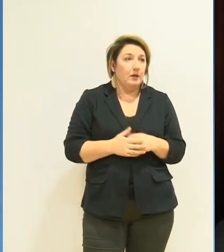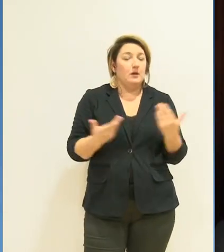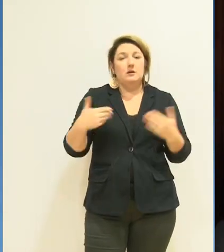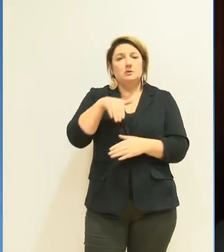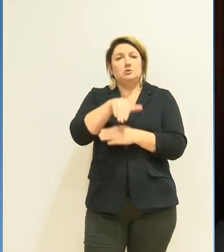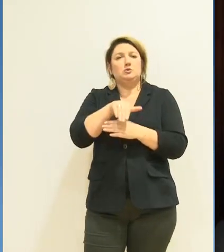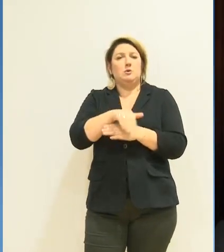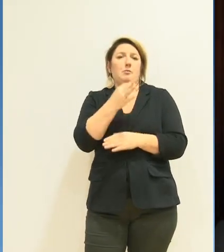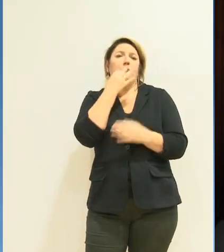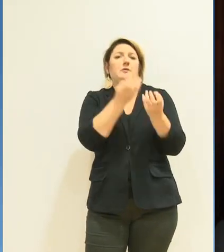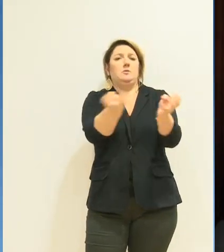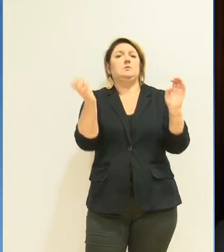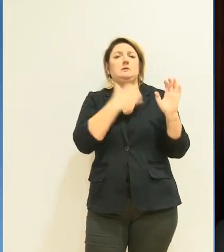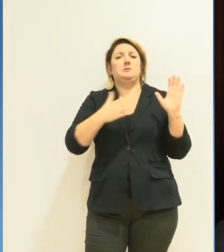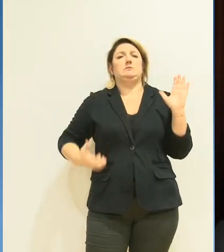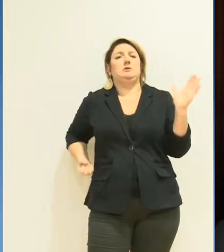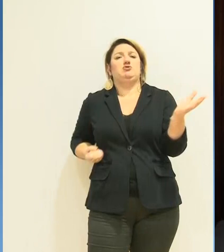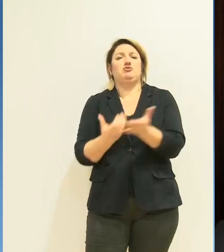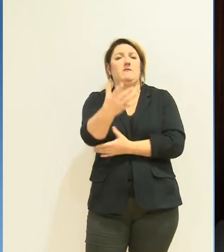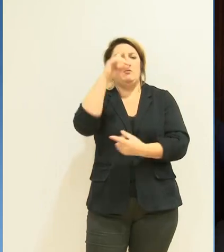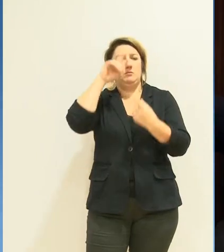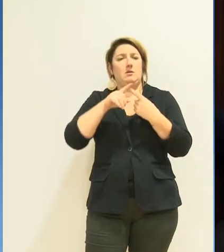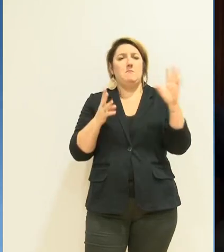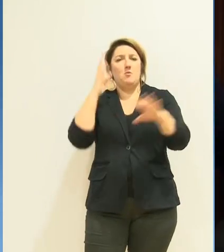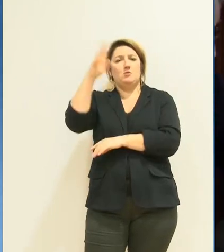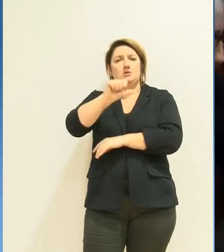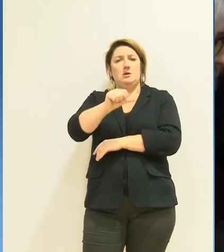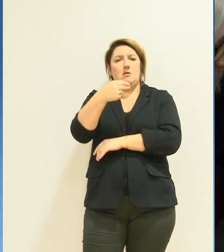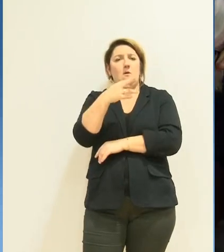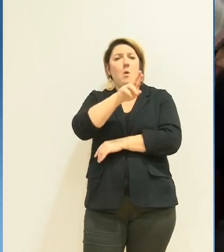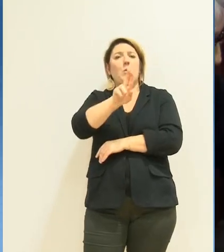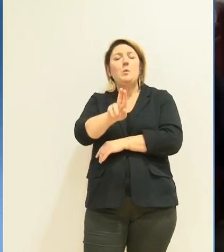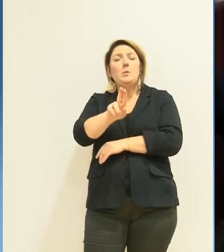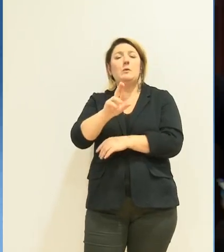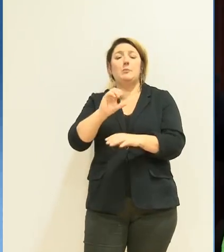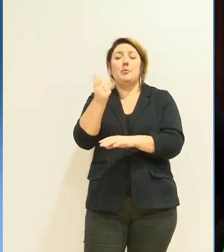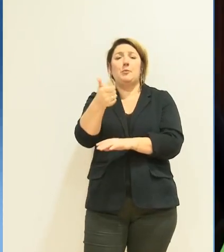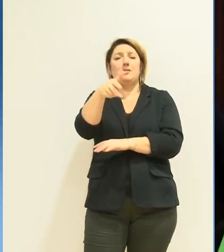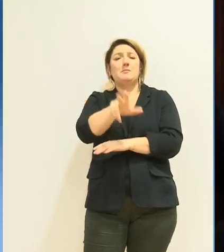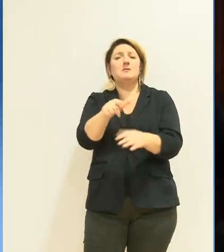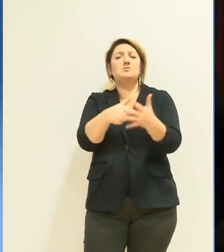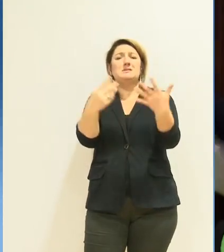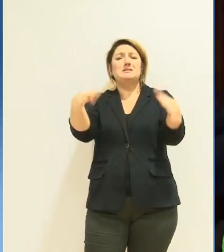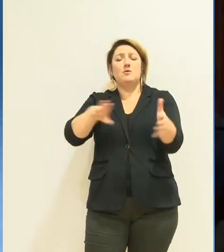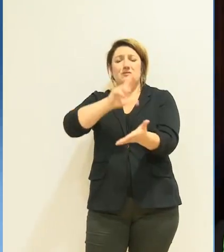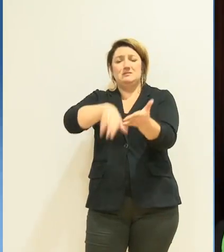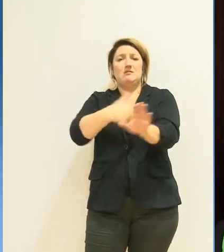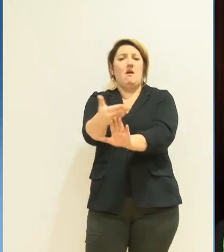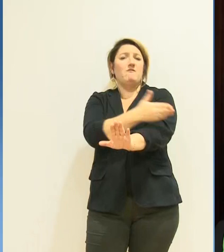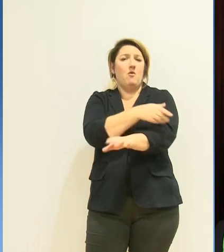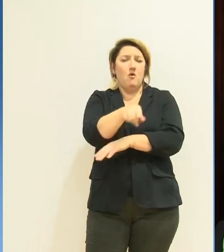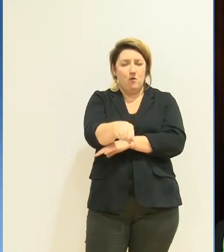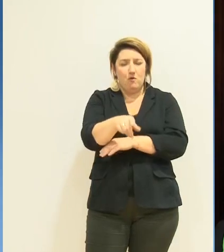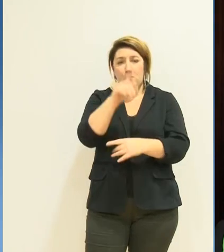l'avancée du projet en rue avant la signature de la convention qui aura lieu avant la fin du premier trimestre 2010 9 et permettra aussi